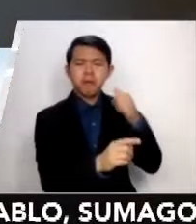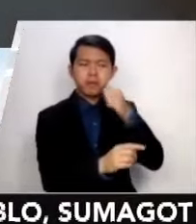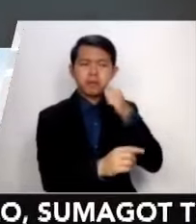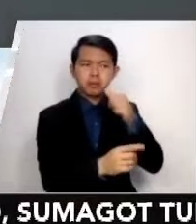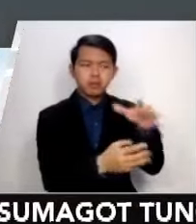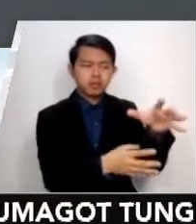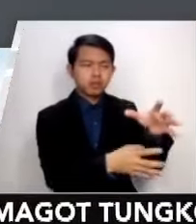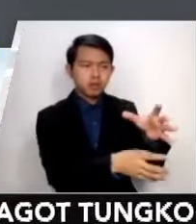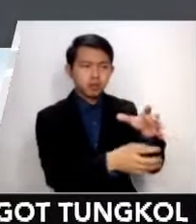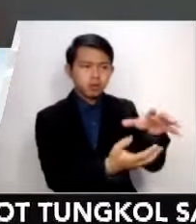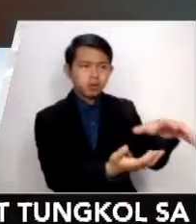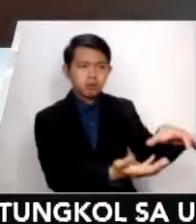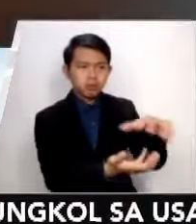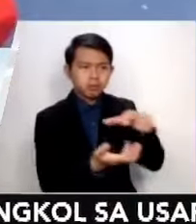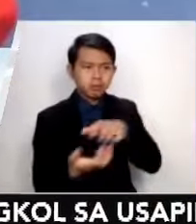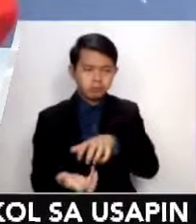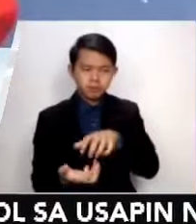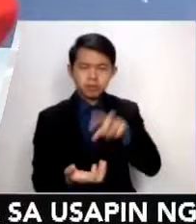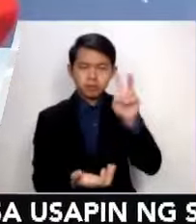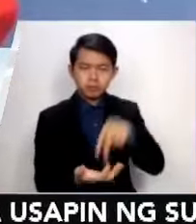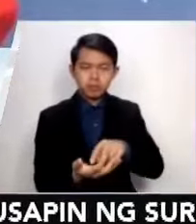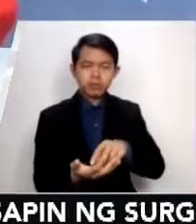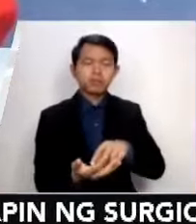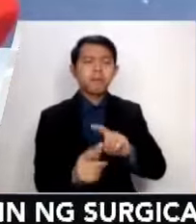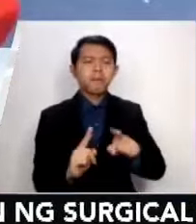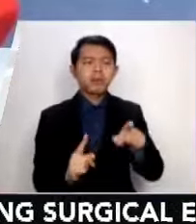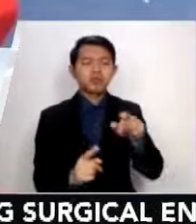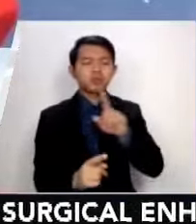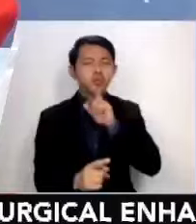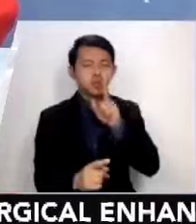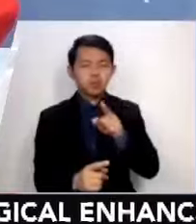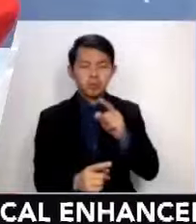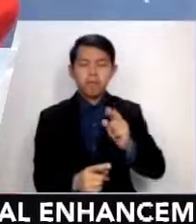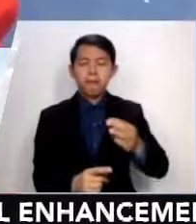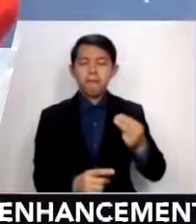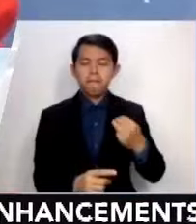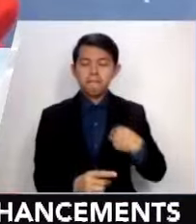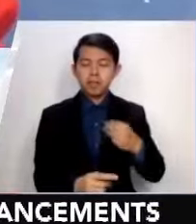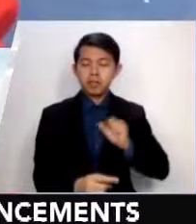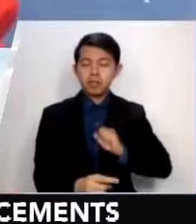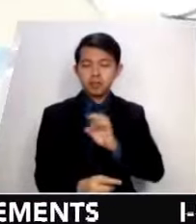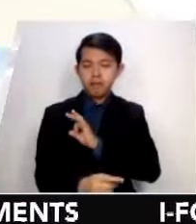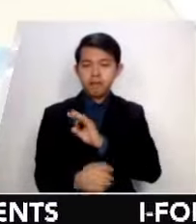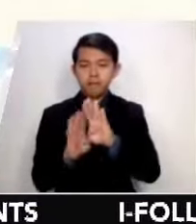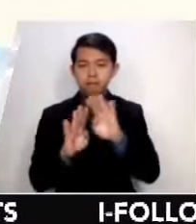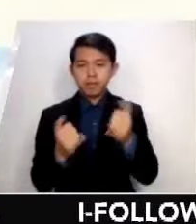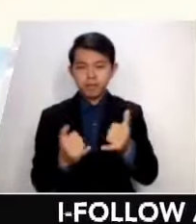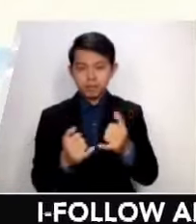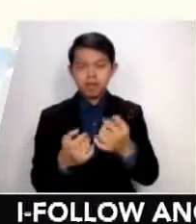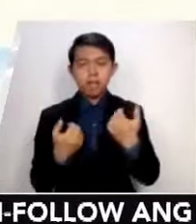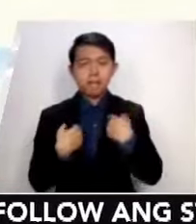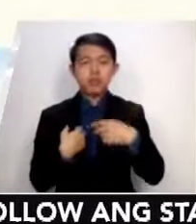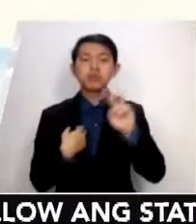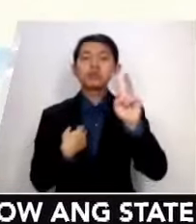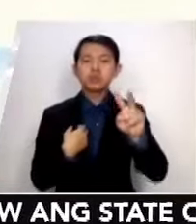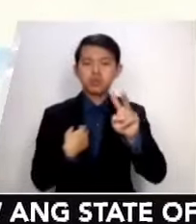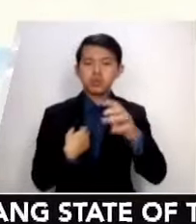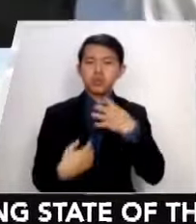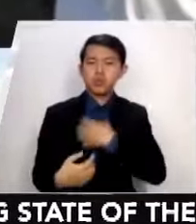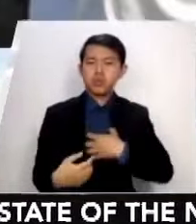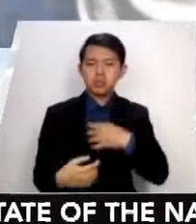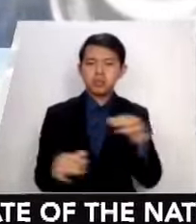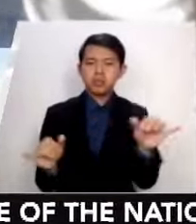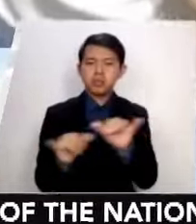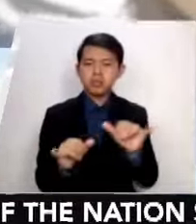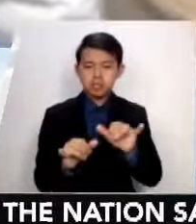tauhan nila ang babae. Ayon sa DSWD, nakatanggap na sila ng 2 reklamong tulad dito at iniimbestigahan na nila